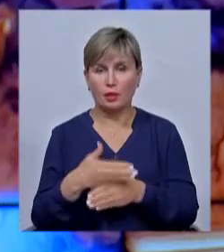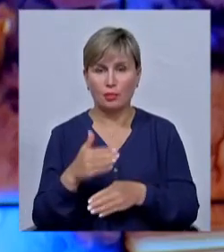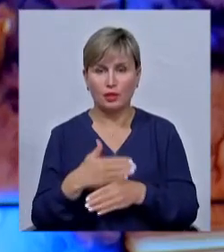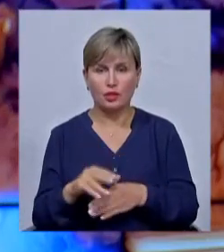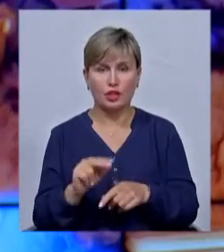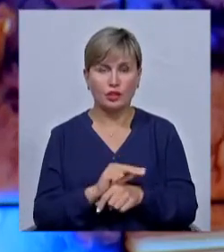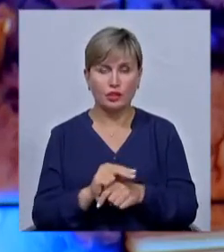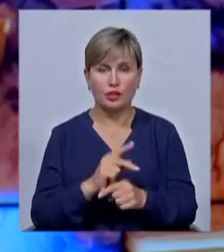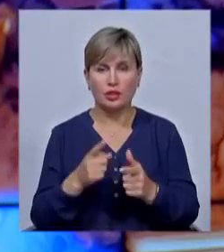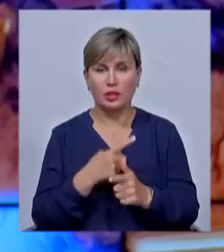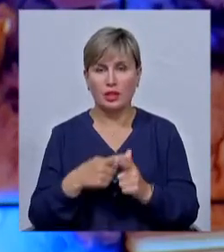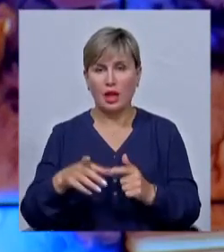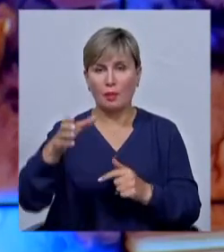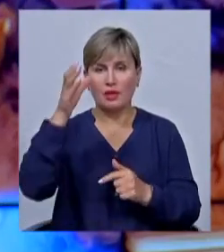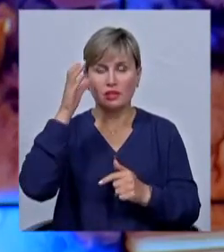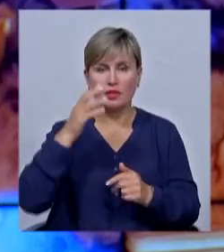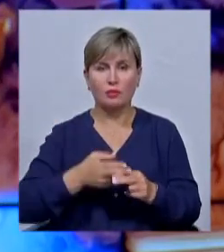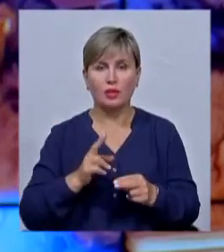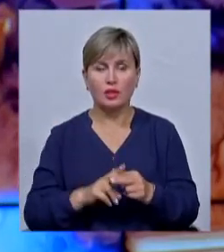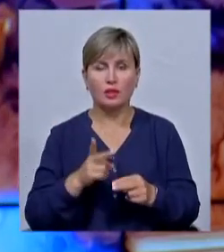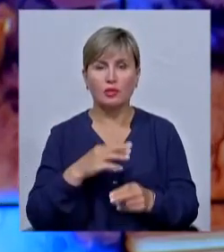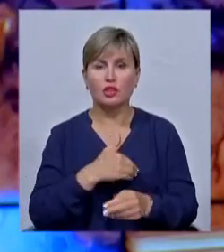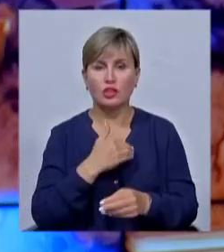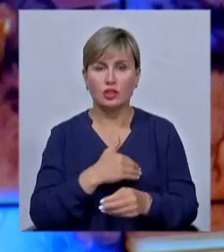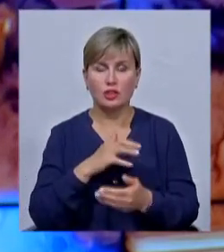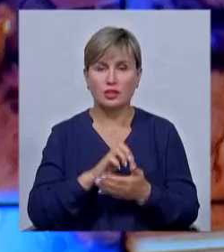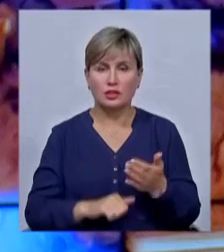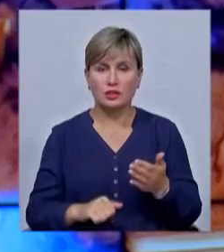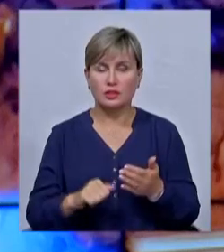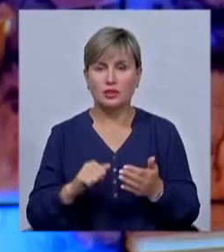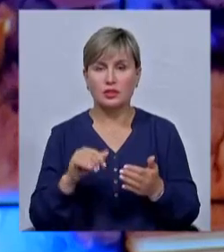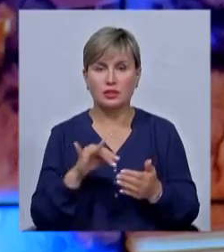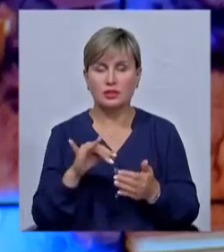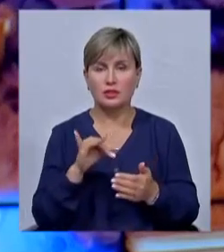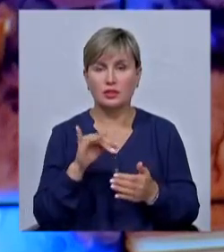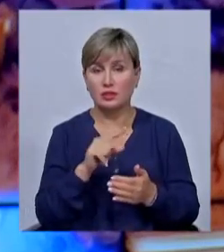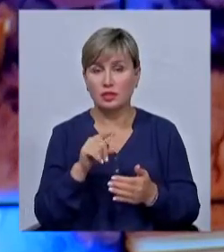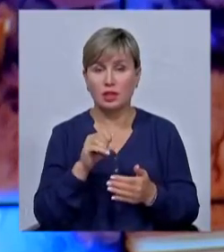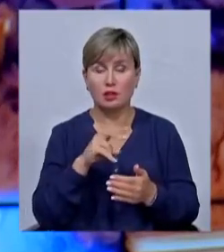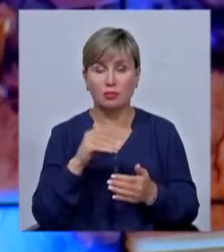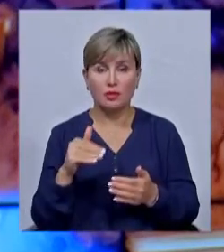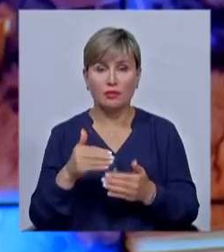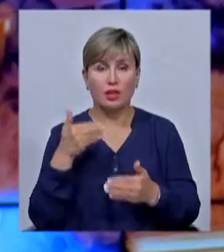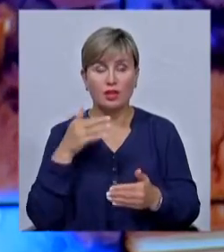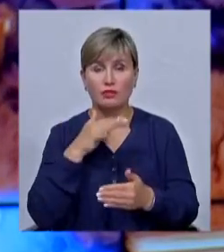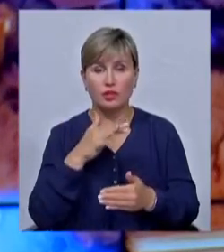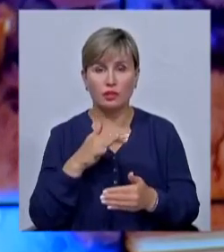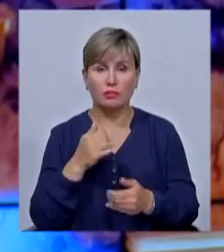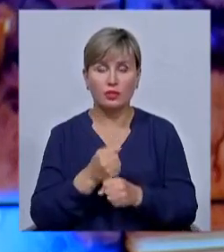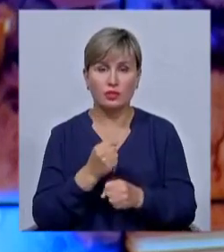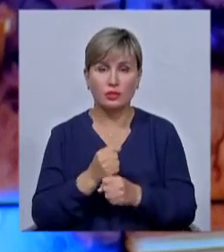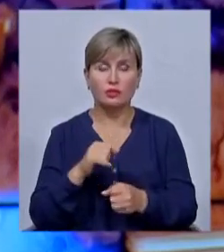лечение или образование при этом для желающих снять средства из нпф раньше времени установили порог